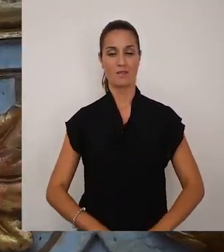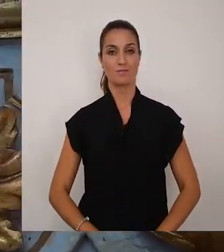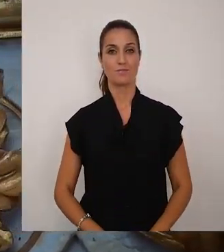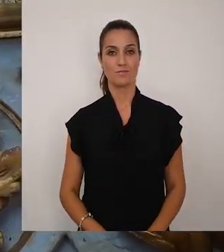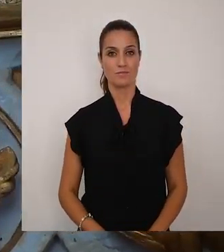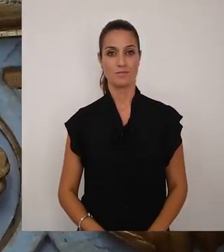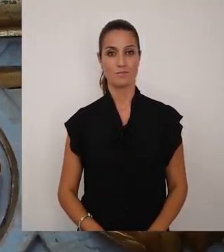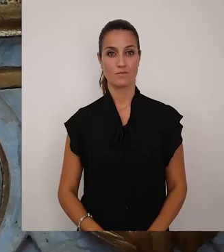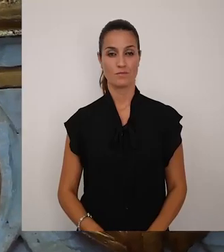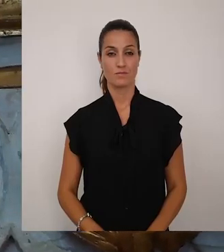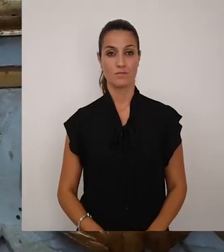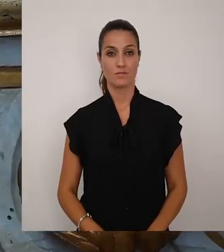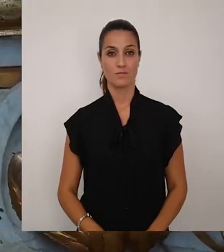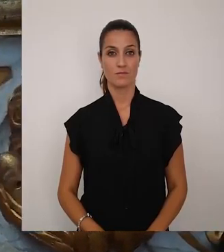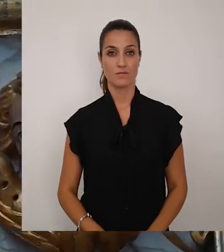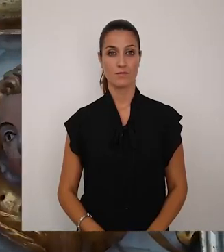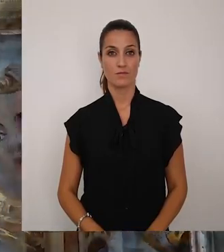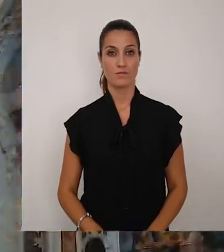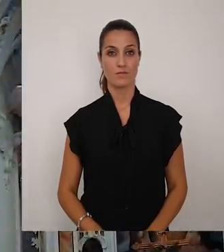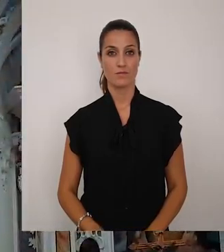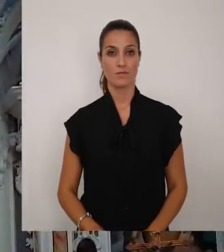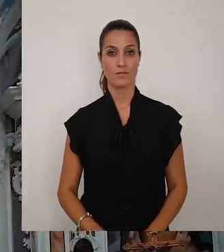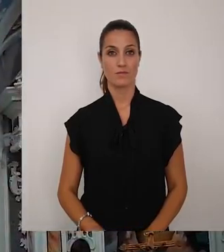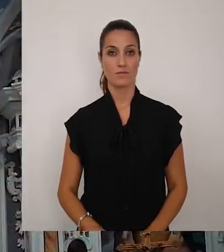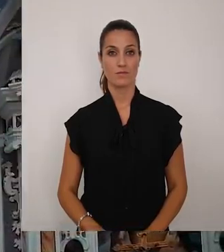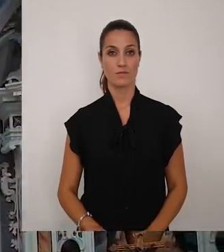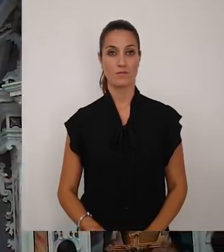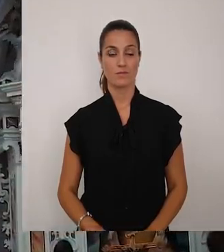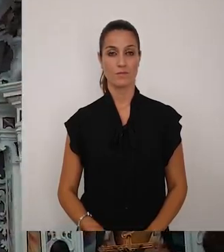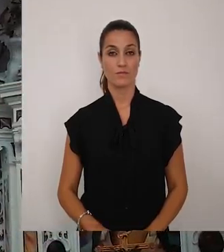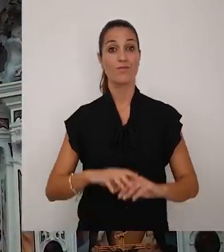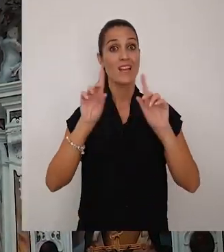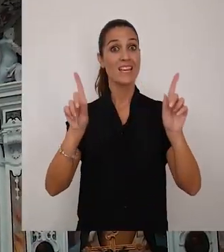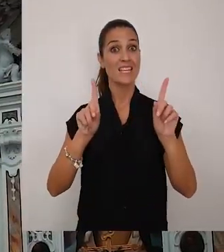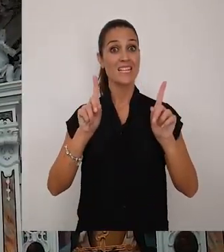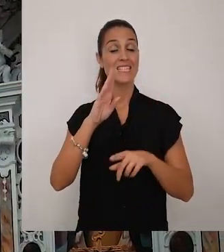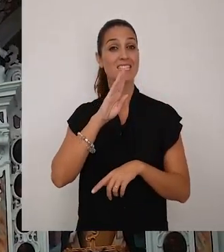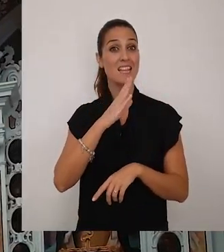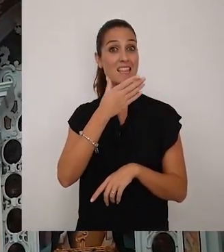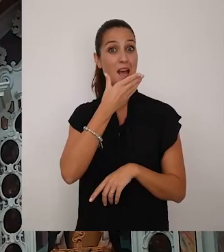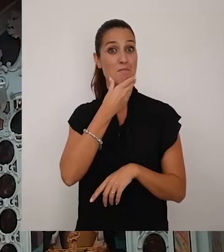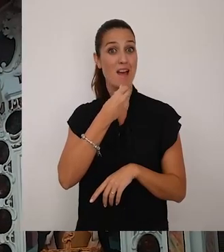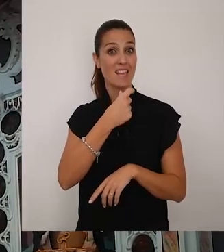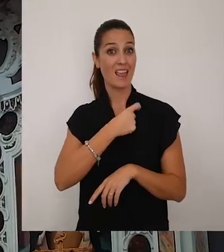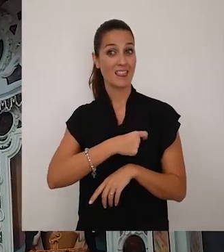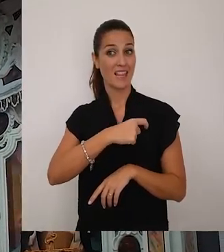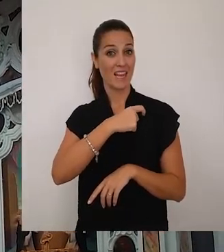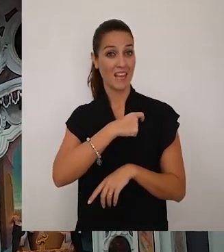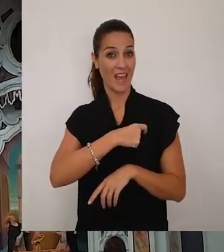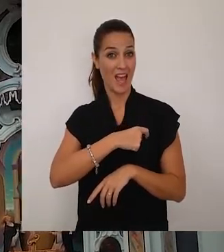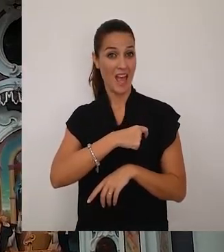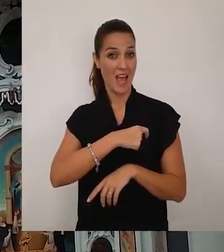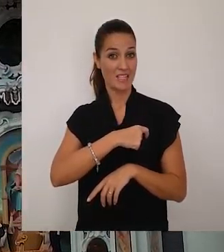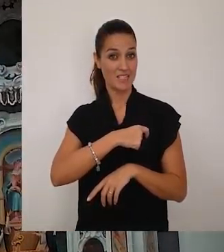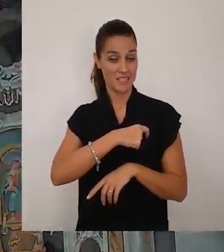Shambhu Mahadeva. La chiesa di Santa Maria di Tricase conserva nel